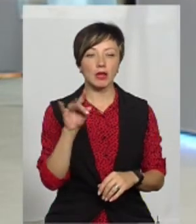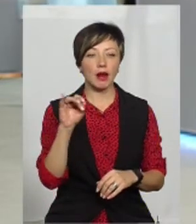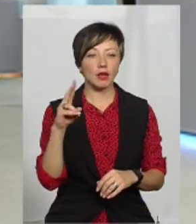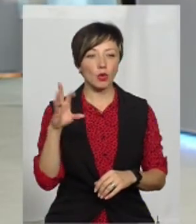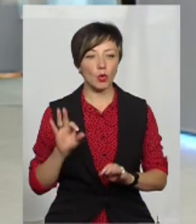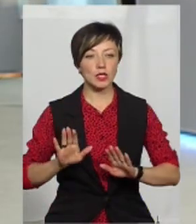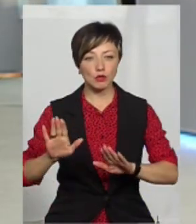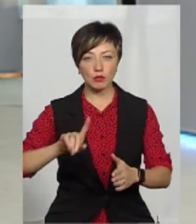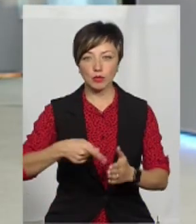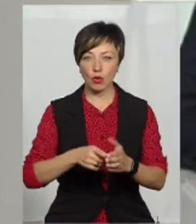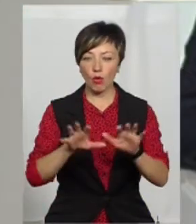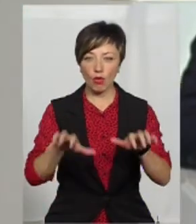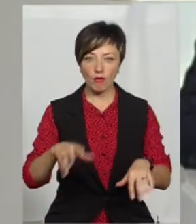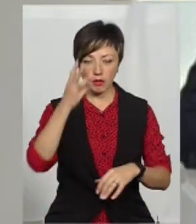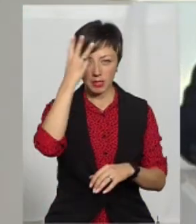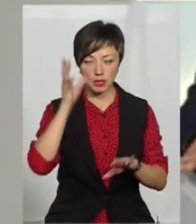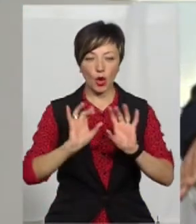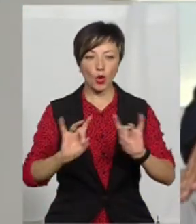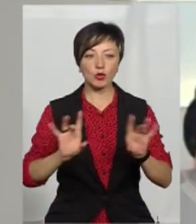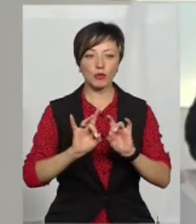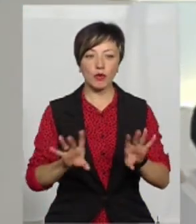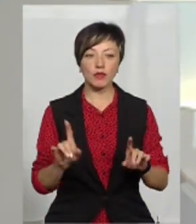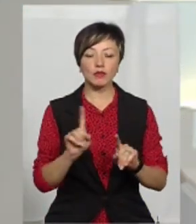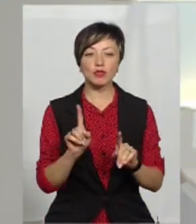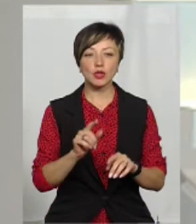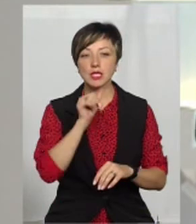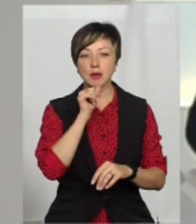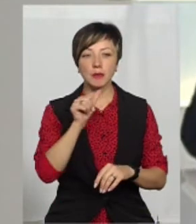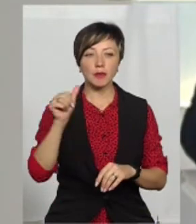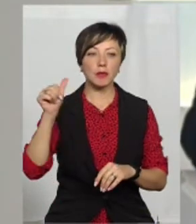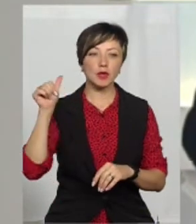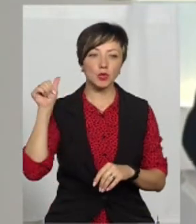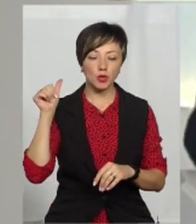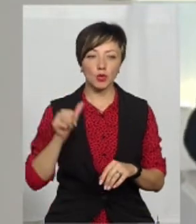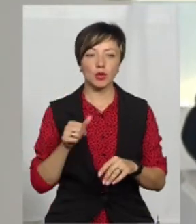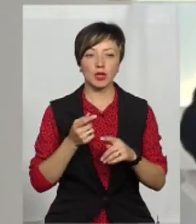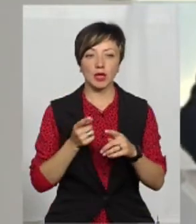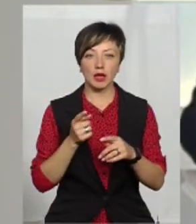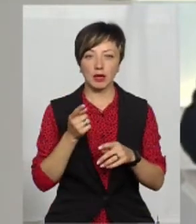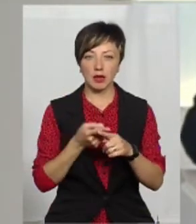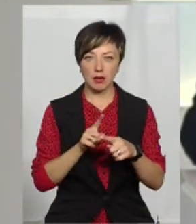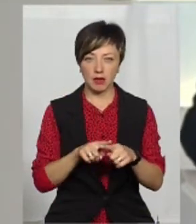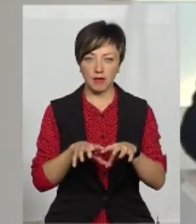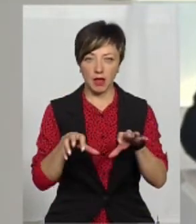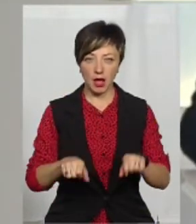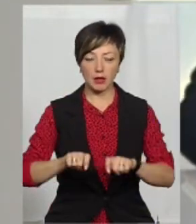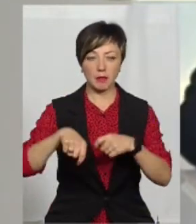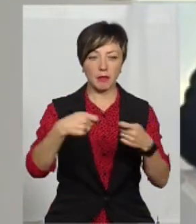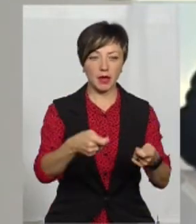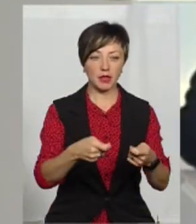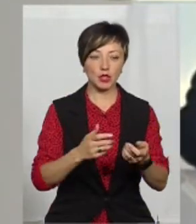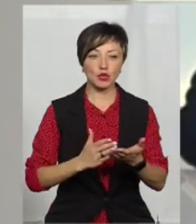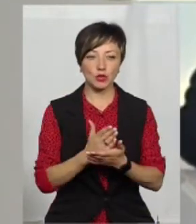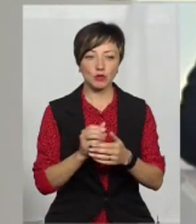Бондаренко, заступник Хмельницького міського голови, розповів нам, що ще за минулої каденції ця земельна ділянка була передана саме